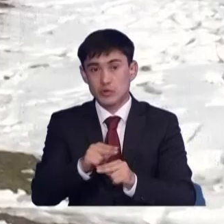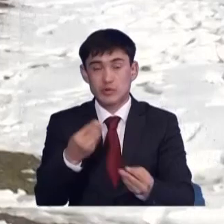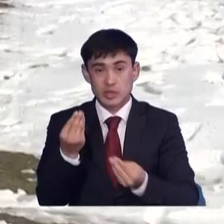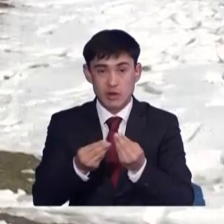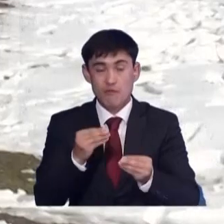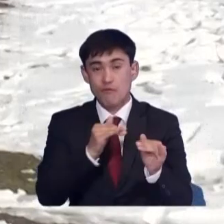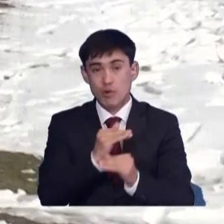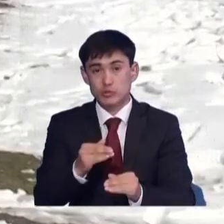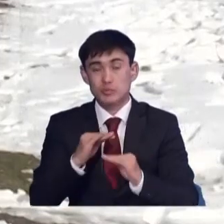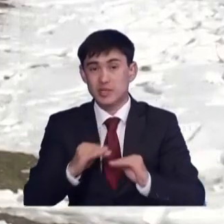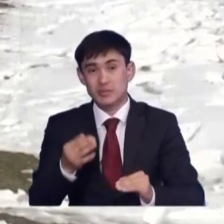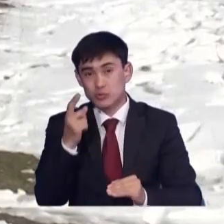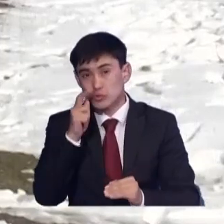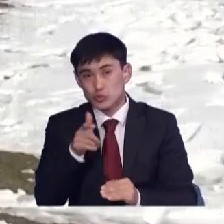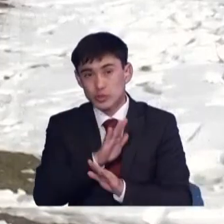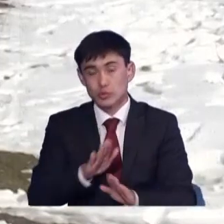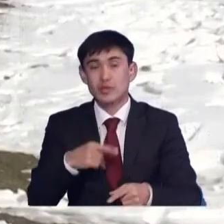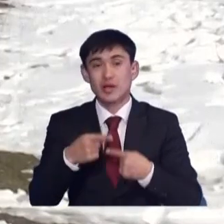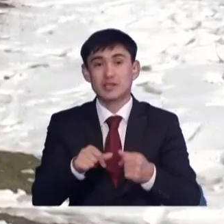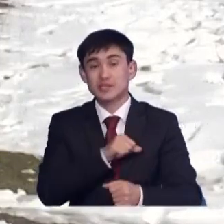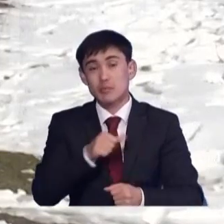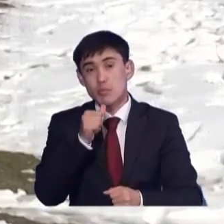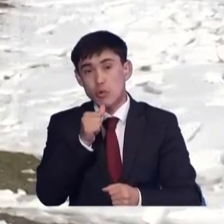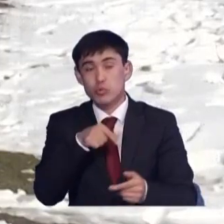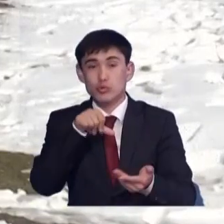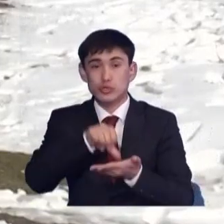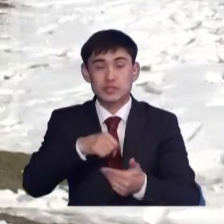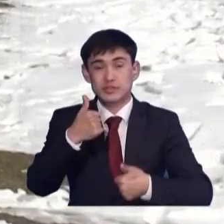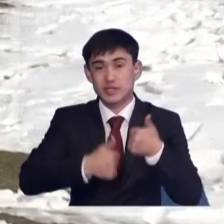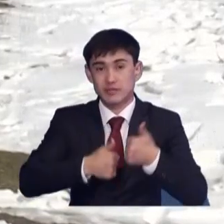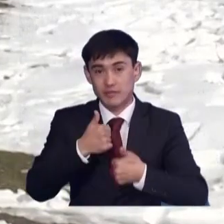форме, чтобы детям не было скучно. Далее они сами пробуют, участвуют в